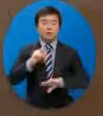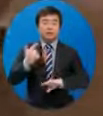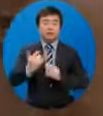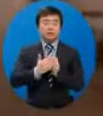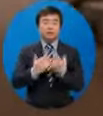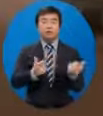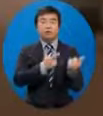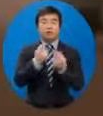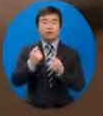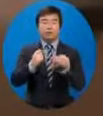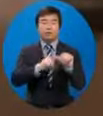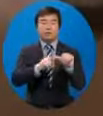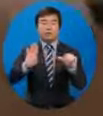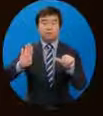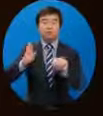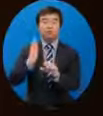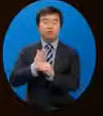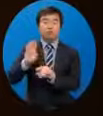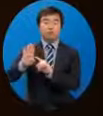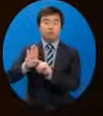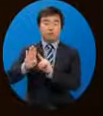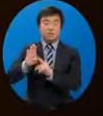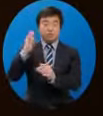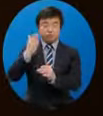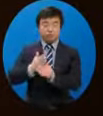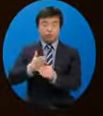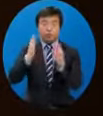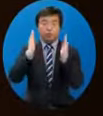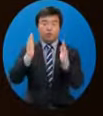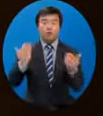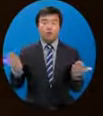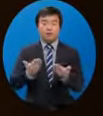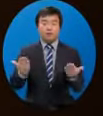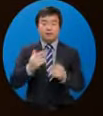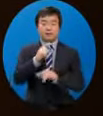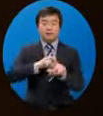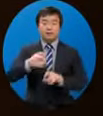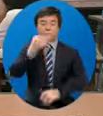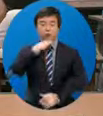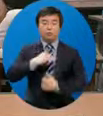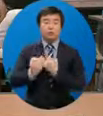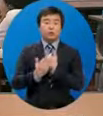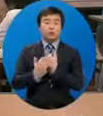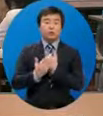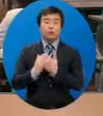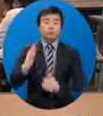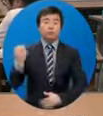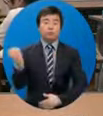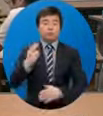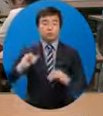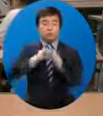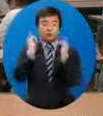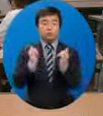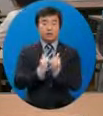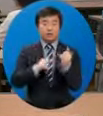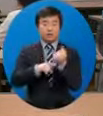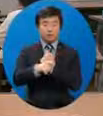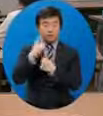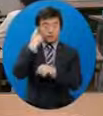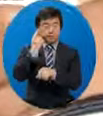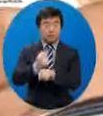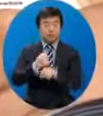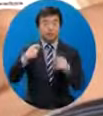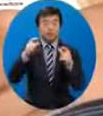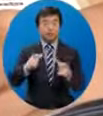다양한 B형 위주로 공부하는 것이 A형을 대비하는 데에도 유리합니다. 또 사회나 과학 탐구 영역은